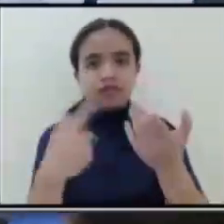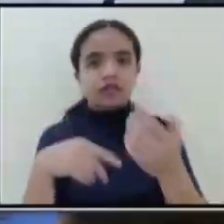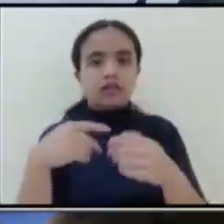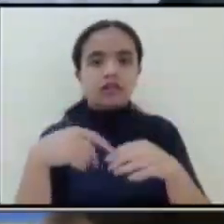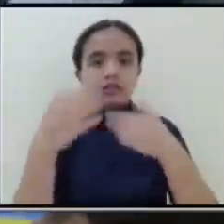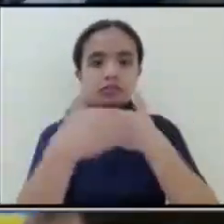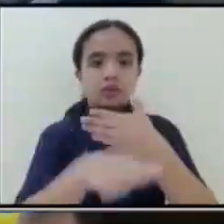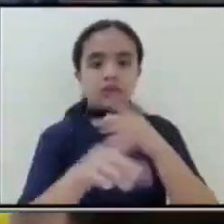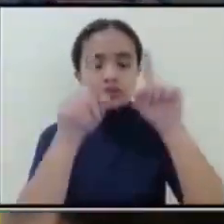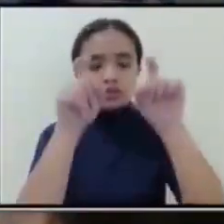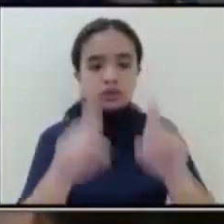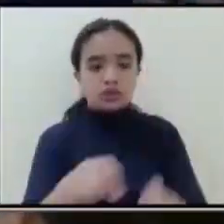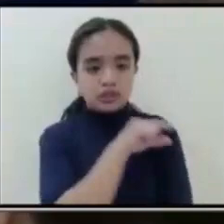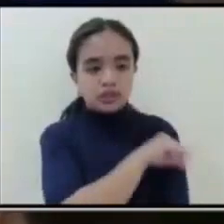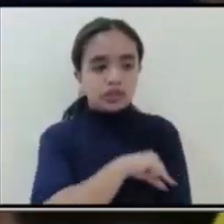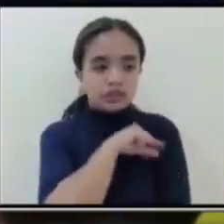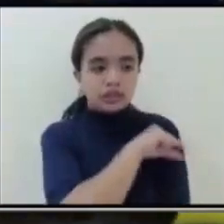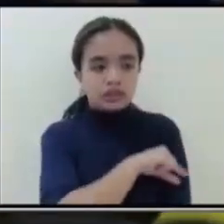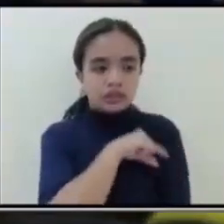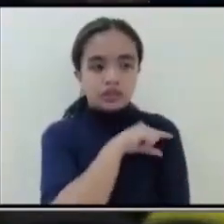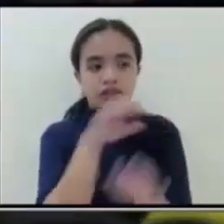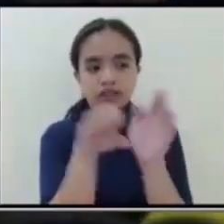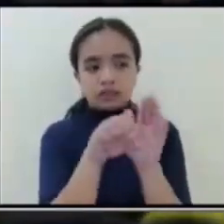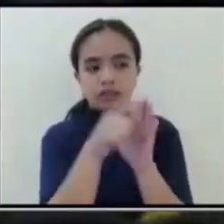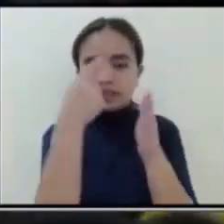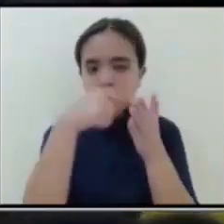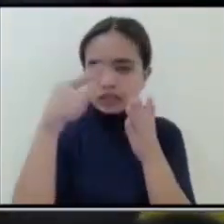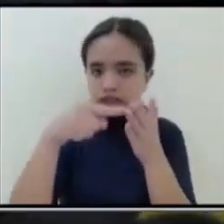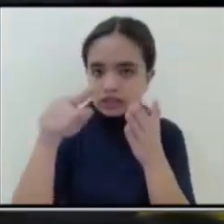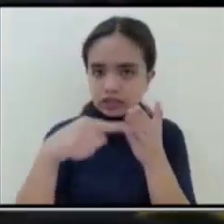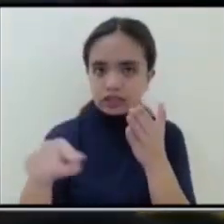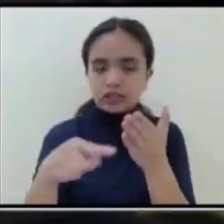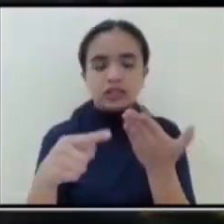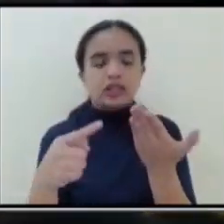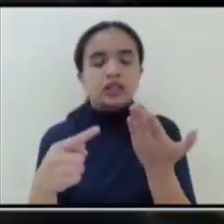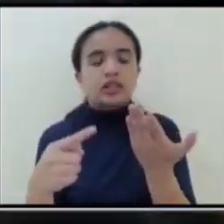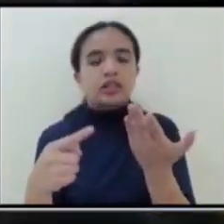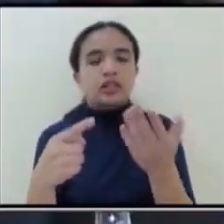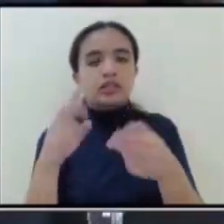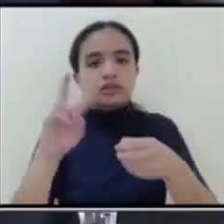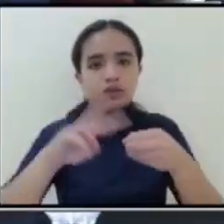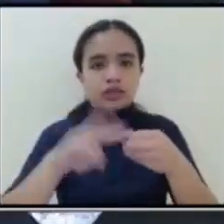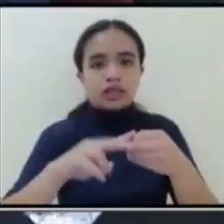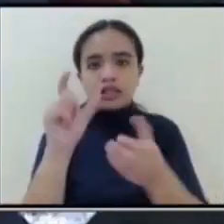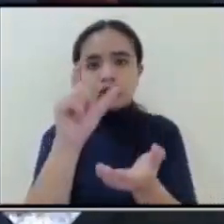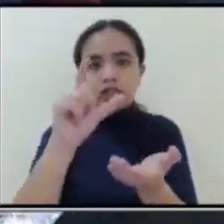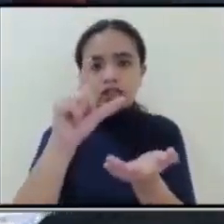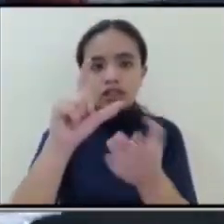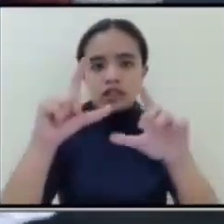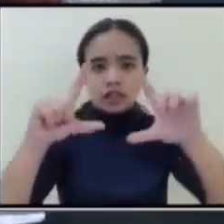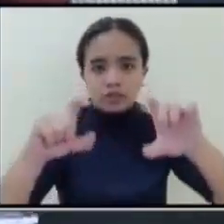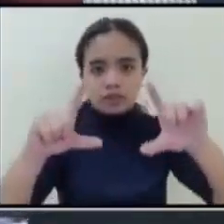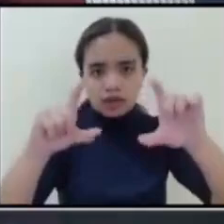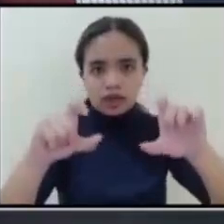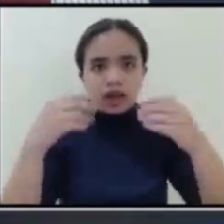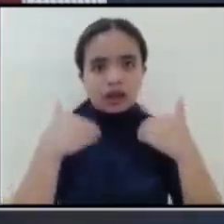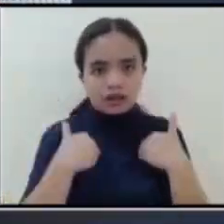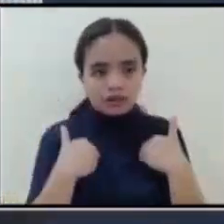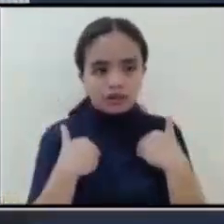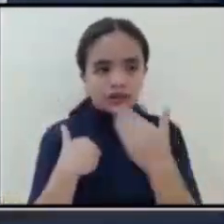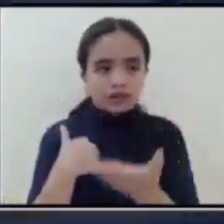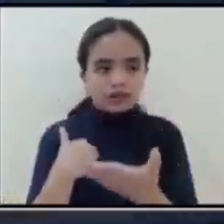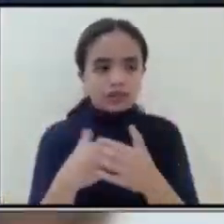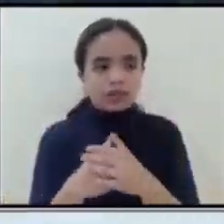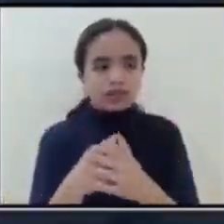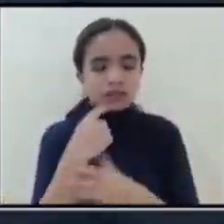tulad ng mga segundo para sa checking ng boto, camera na naka-install sa makina, at iba pa. Tiniyak naman ng COMELEC, isa sa publiko